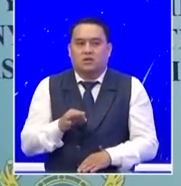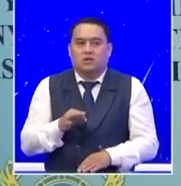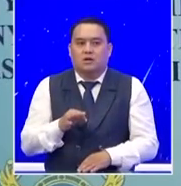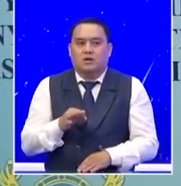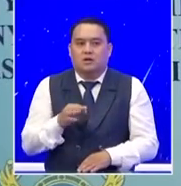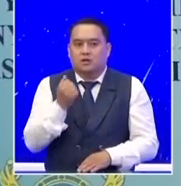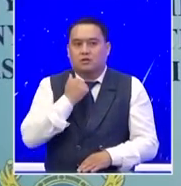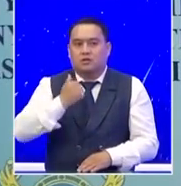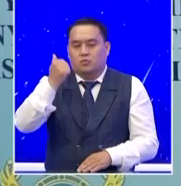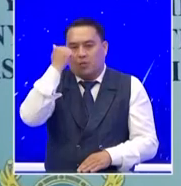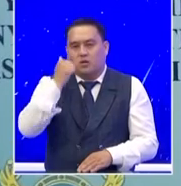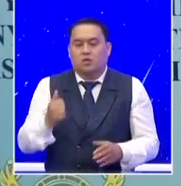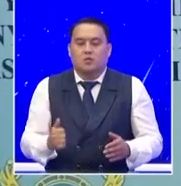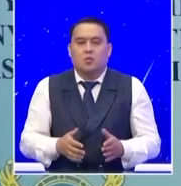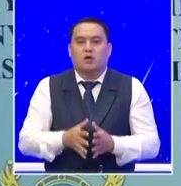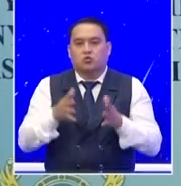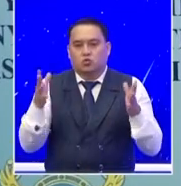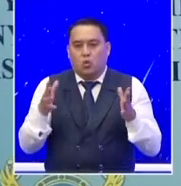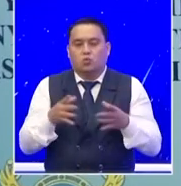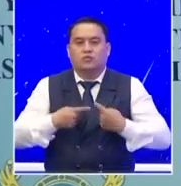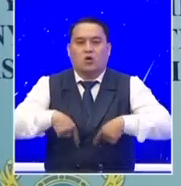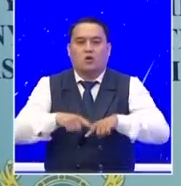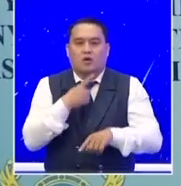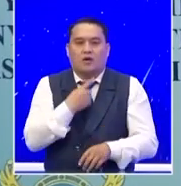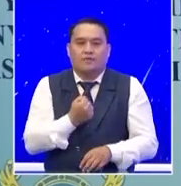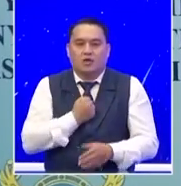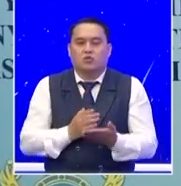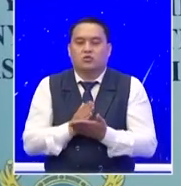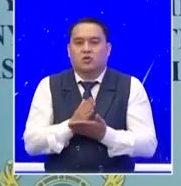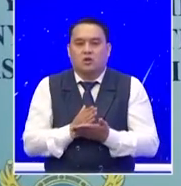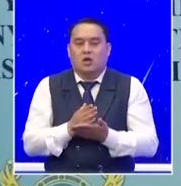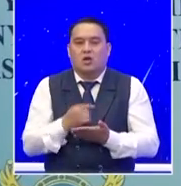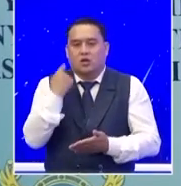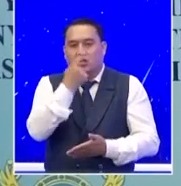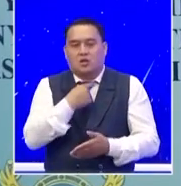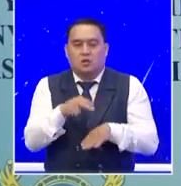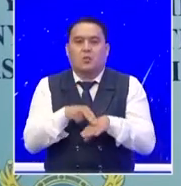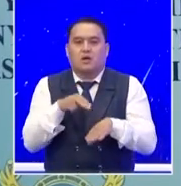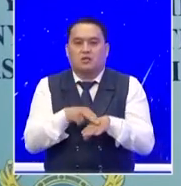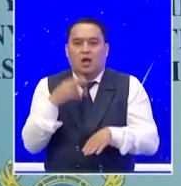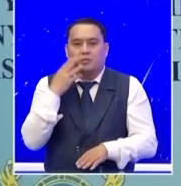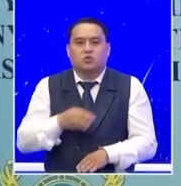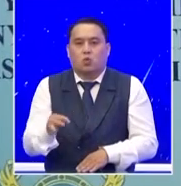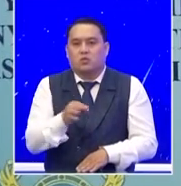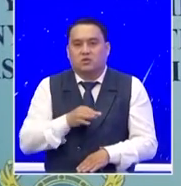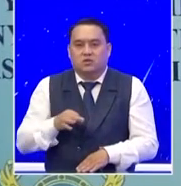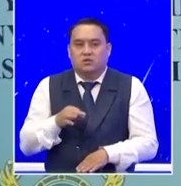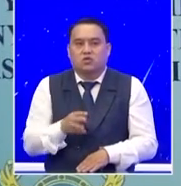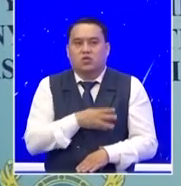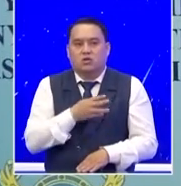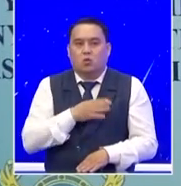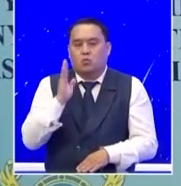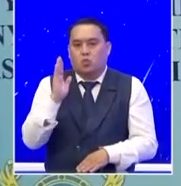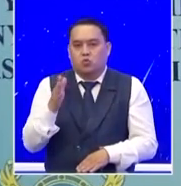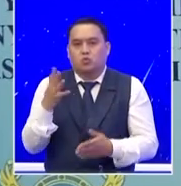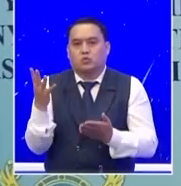Выражая чрезмерную благодарность личному составу вооруженных сил от лица департамента полиции Алматинской области, желаем